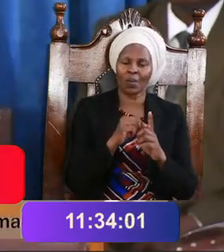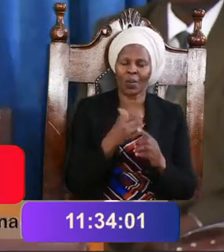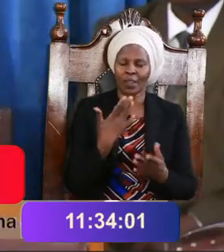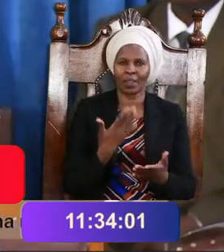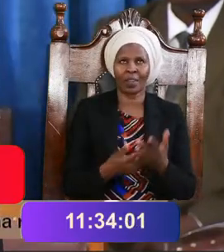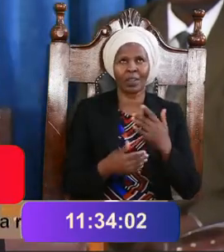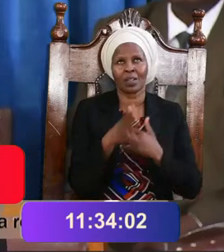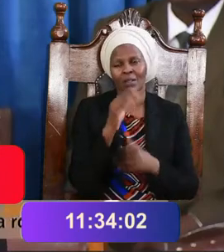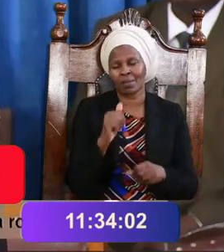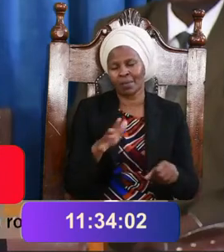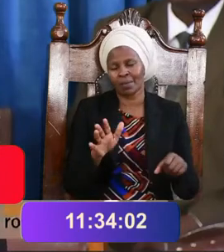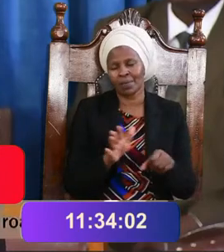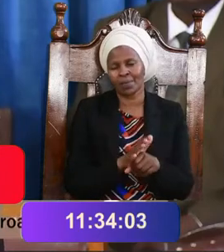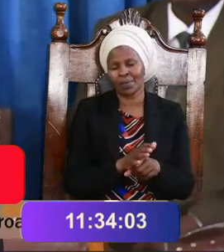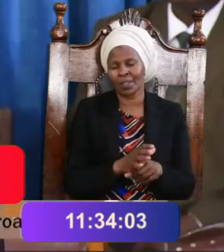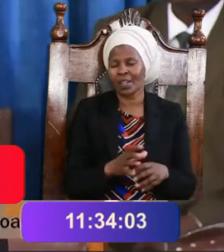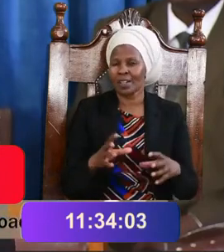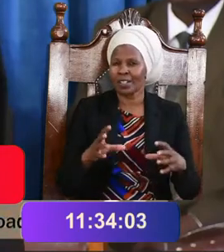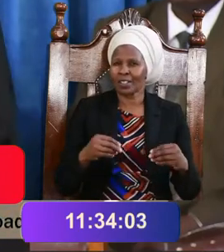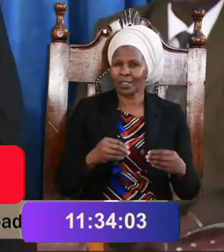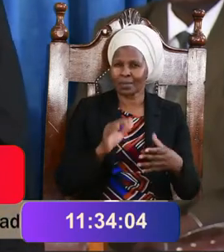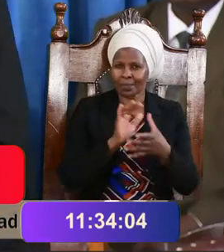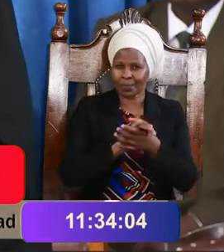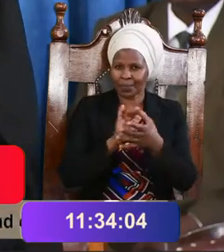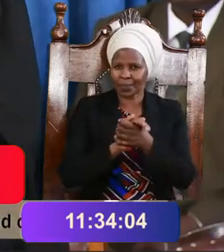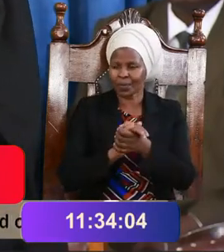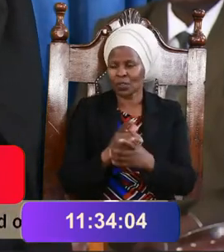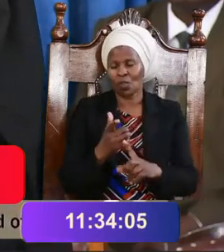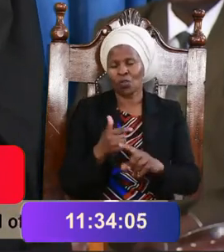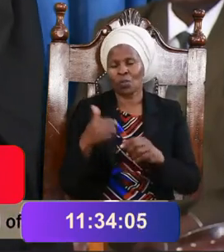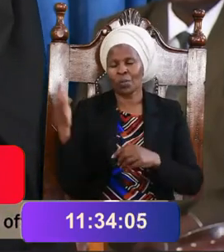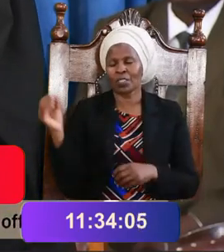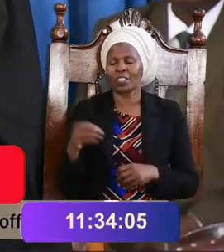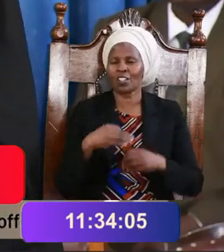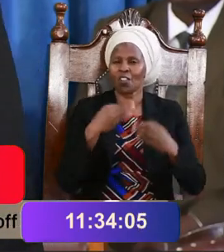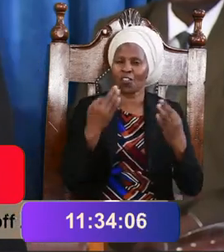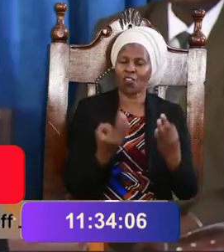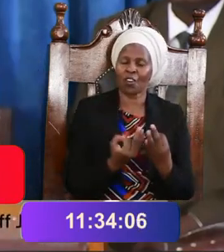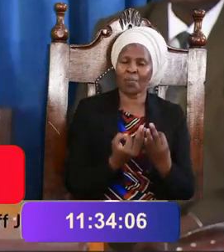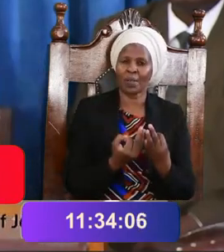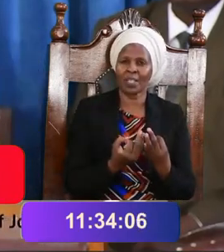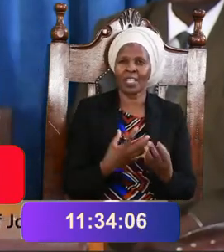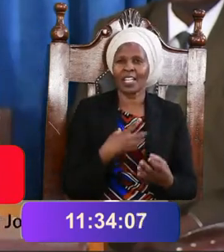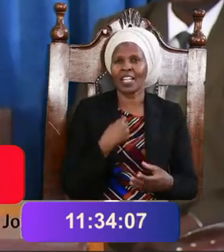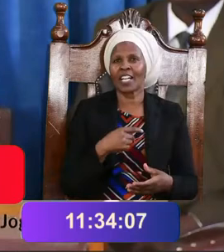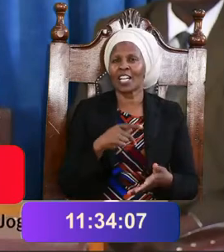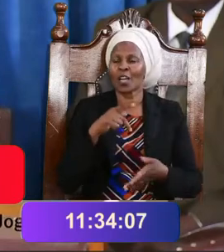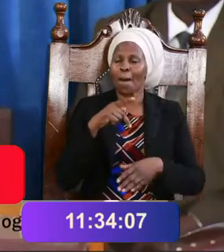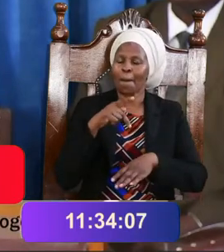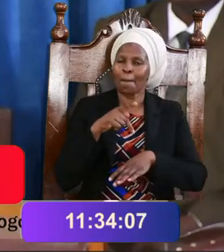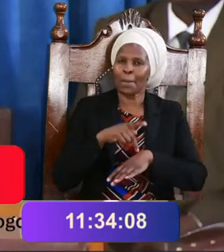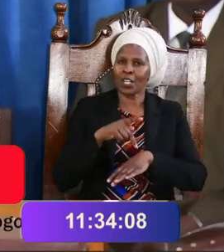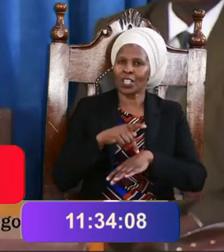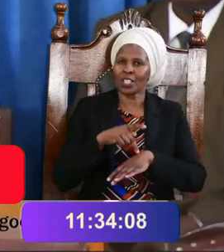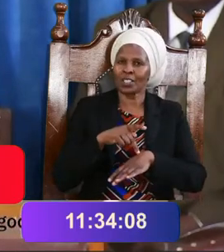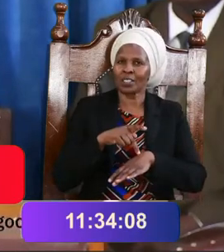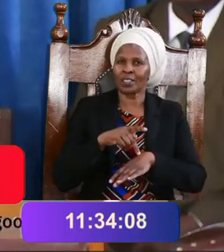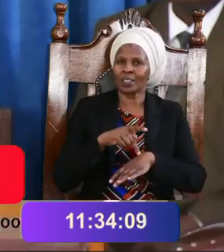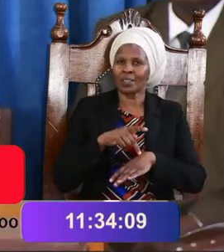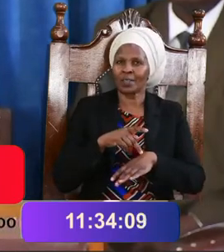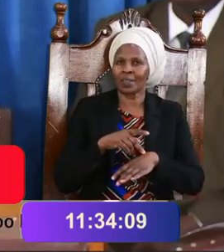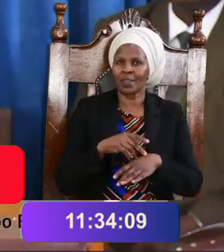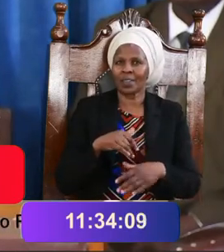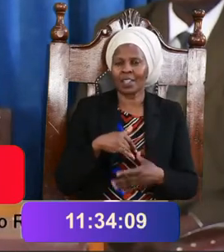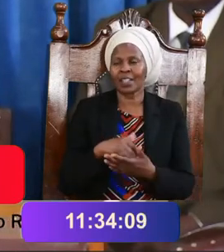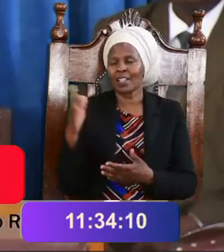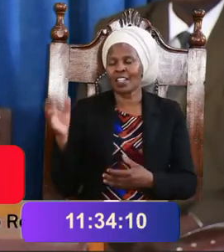sana. Pokeni salamu kutoka familia yangu, pia kutoka kwa parish ya Thome ambao tunahudumu